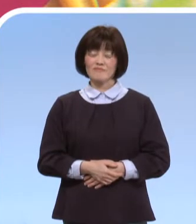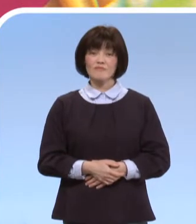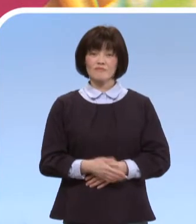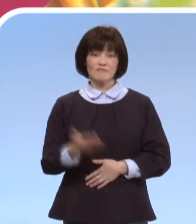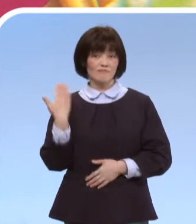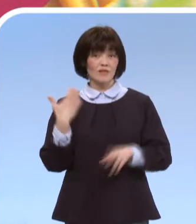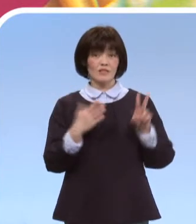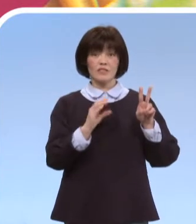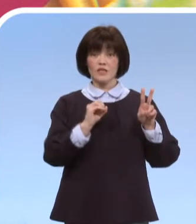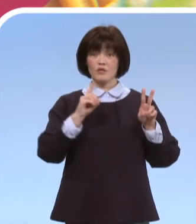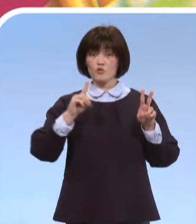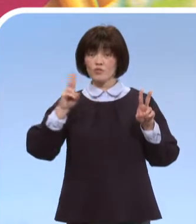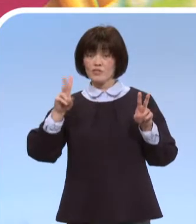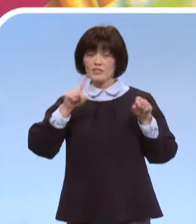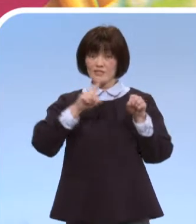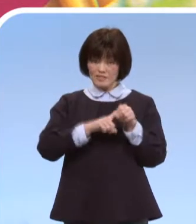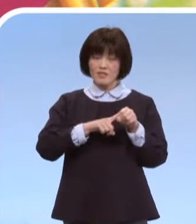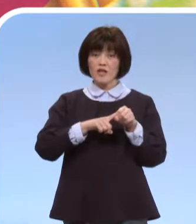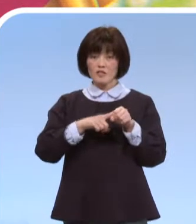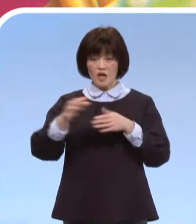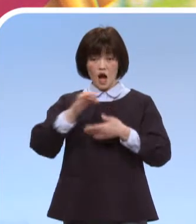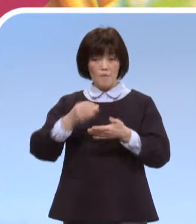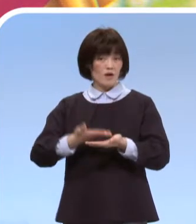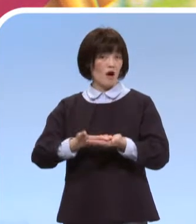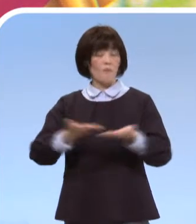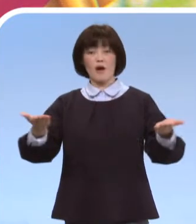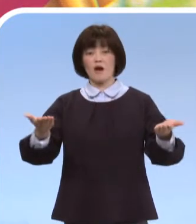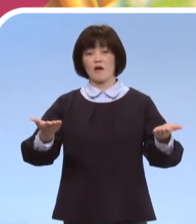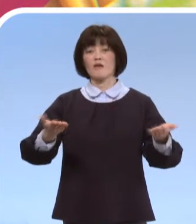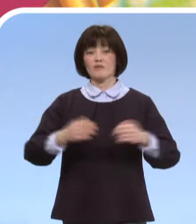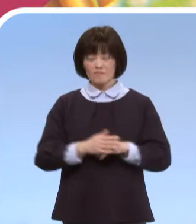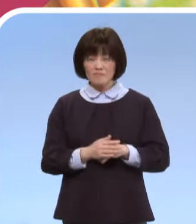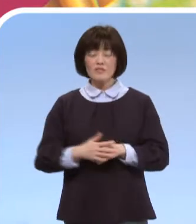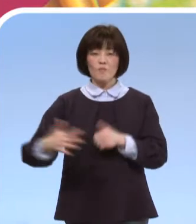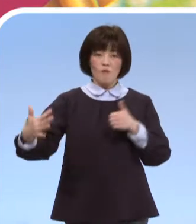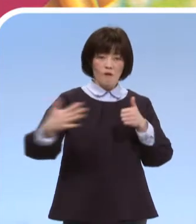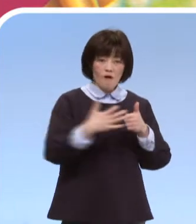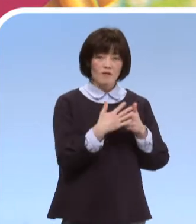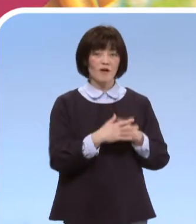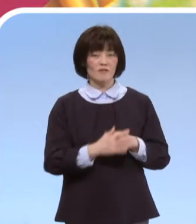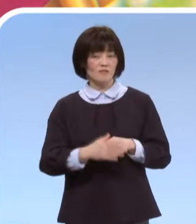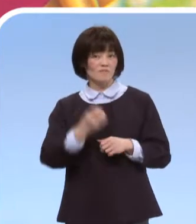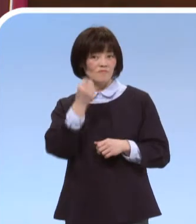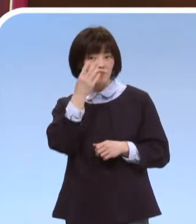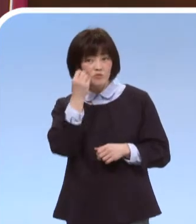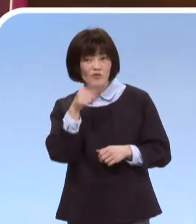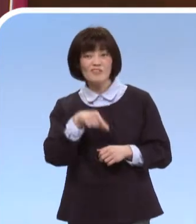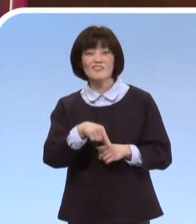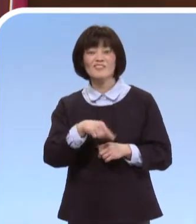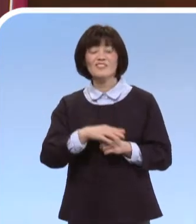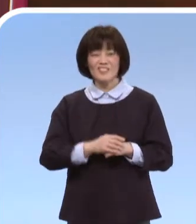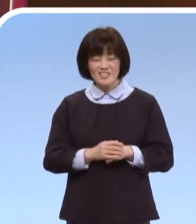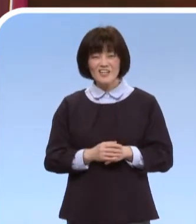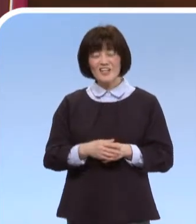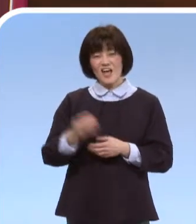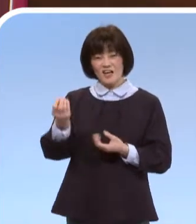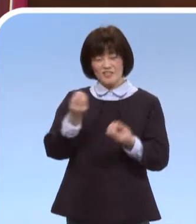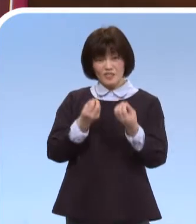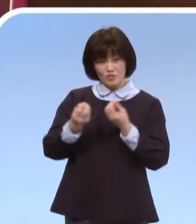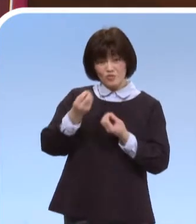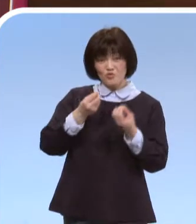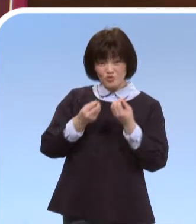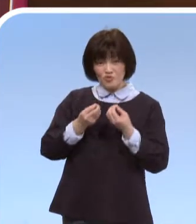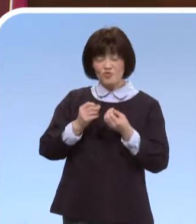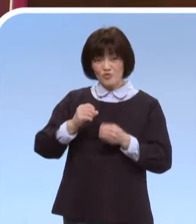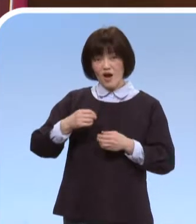実は2012年に開発されてから美味しさと珍しさが話題を呼び、五つ星兵庫やふるさと納